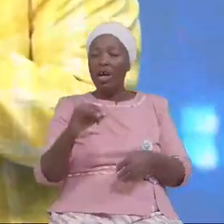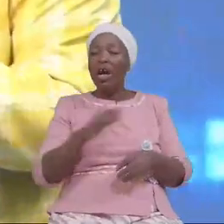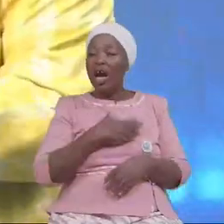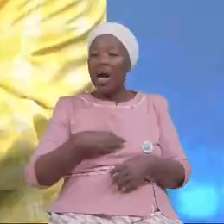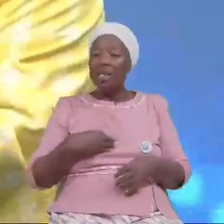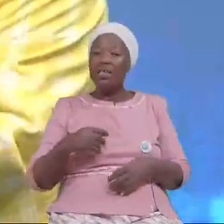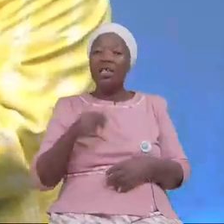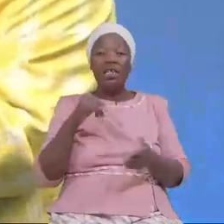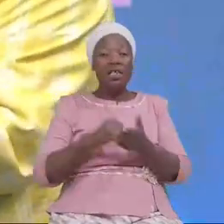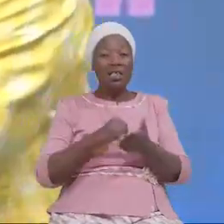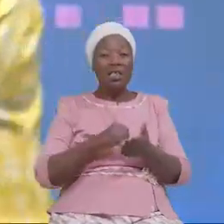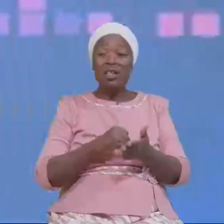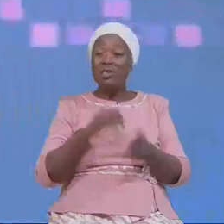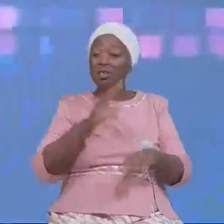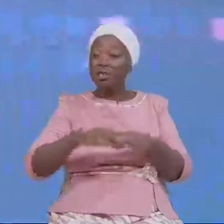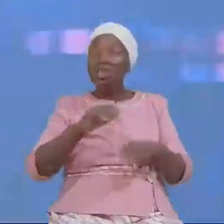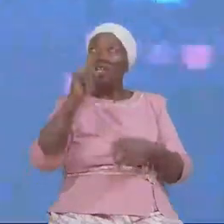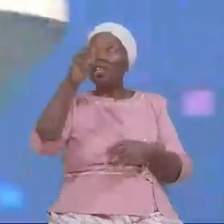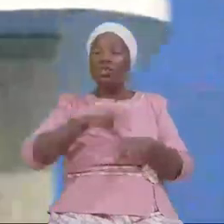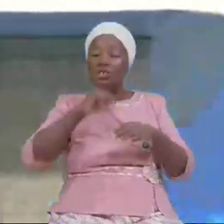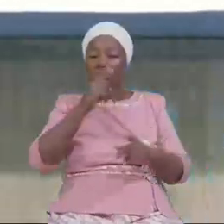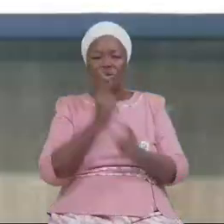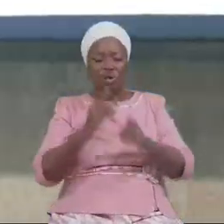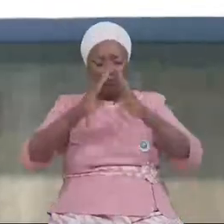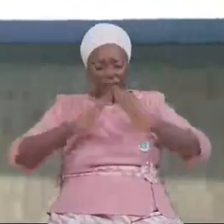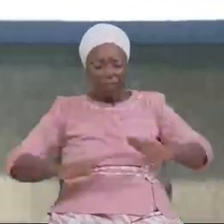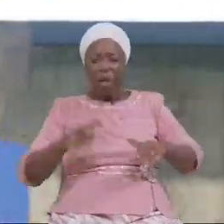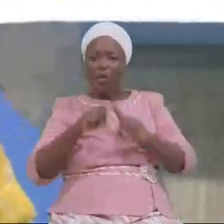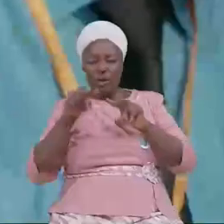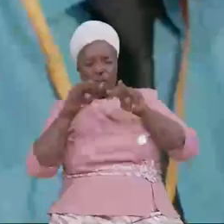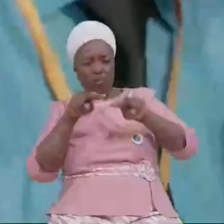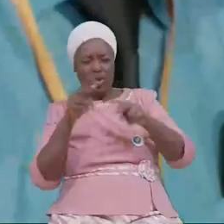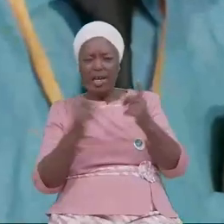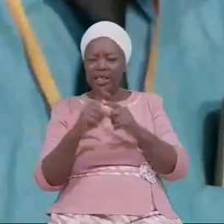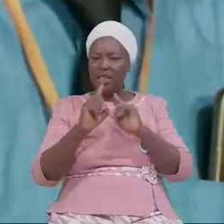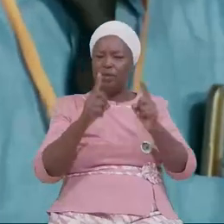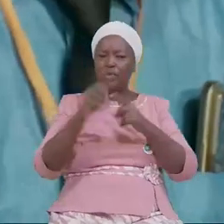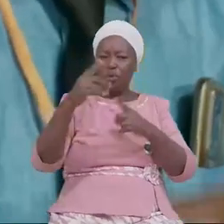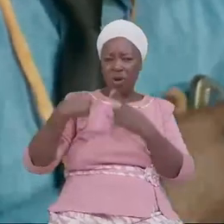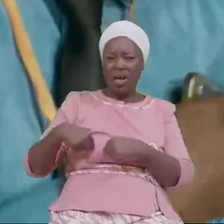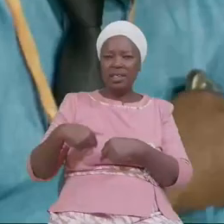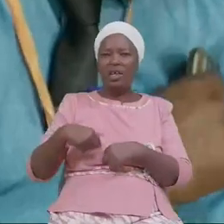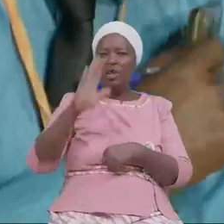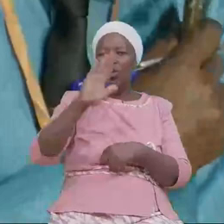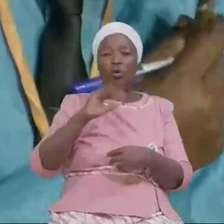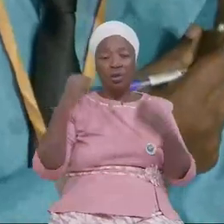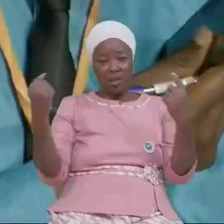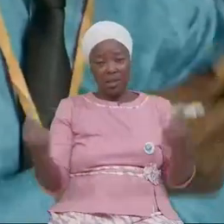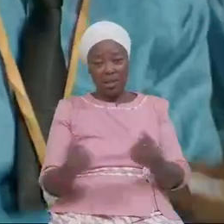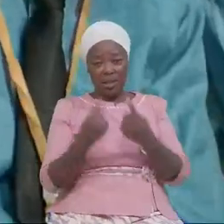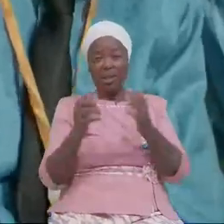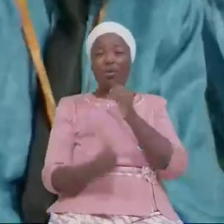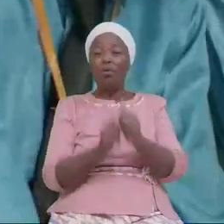non seulement il se tait, il te voit et parle à ton cœur. Que tes péchés qui